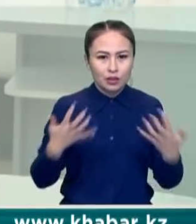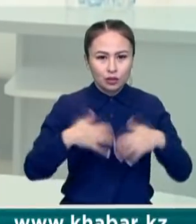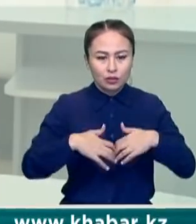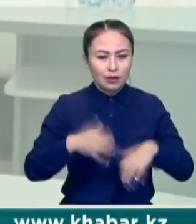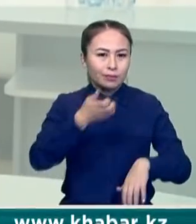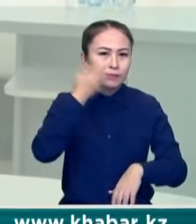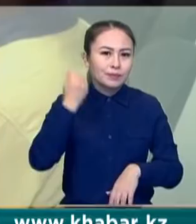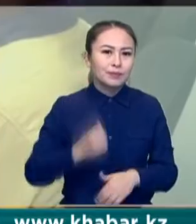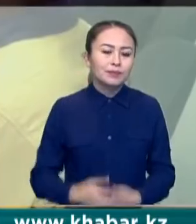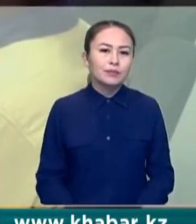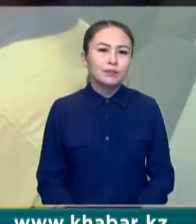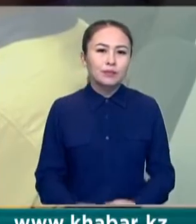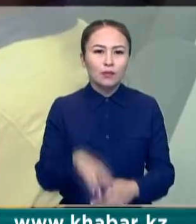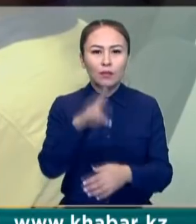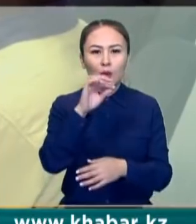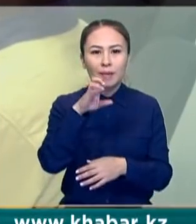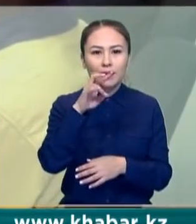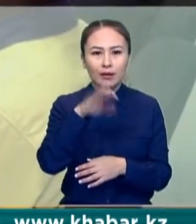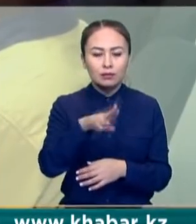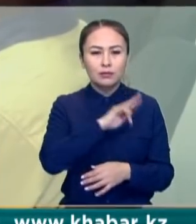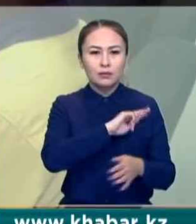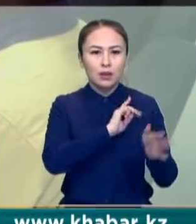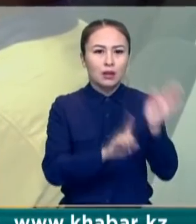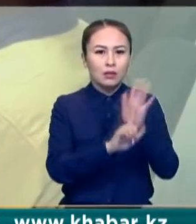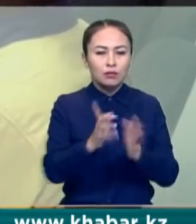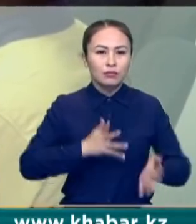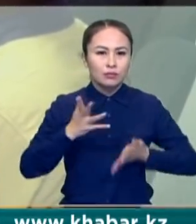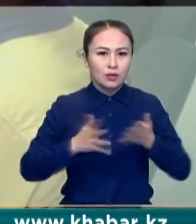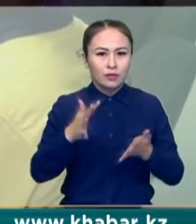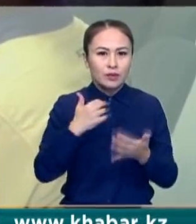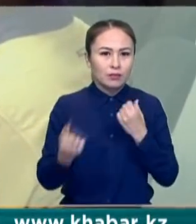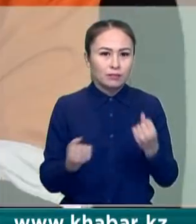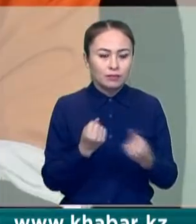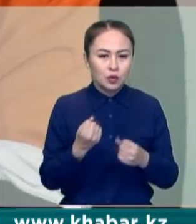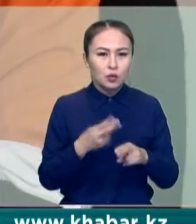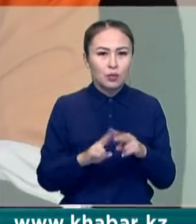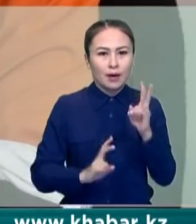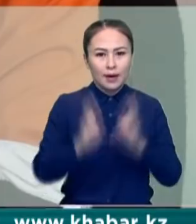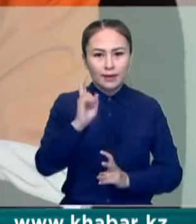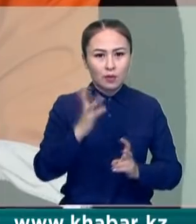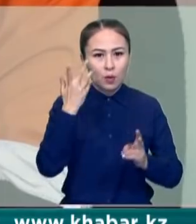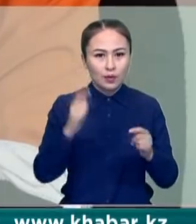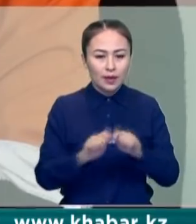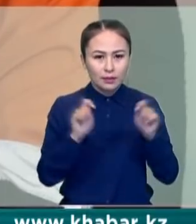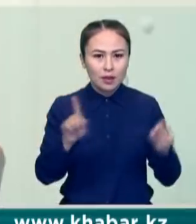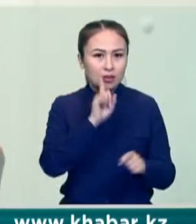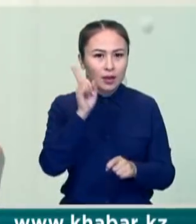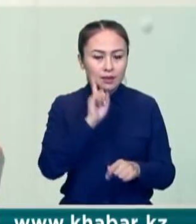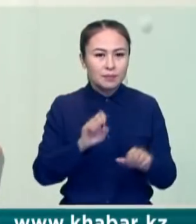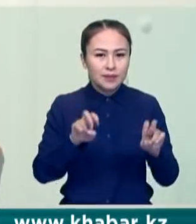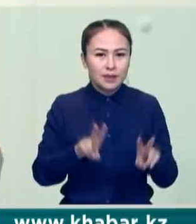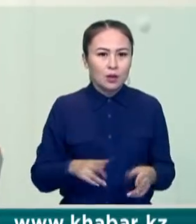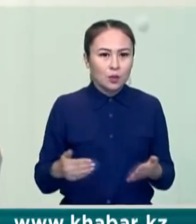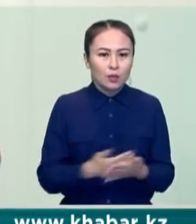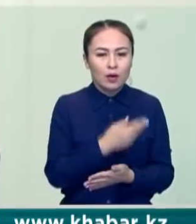есептегіштердің арқасында жүргізіледі. Комбинат бастамашыл жастарды ынталандыруды мықтап қолға алған. Кәсіпорын ашылғанда жас маман ретінде келген